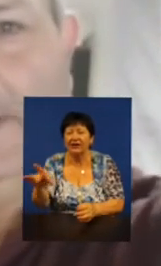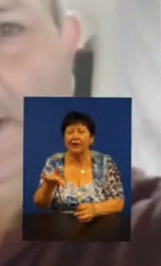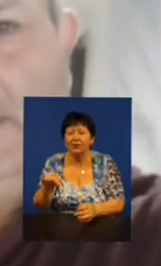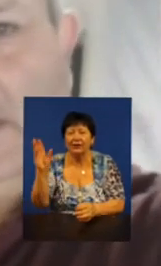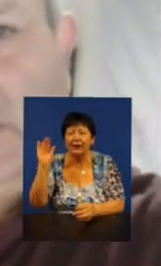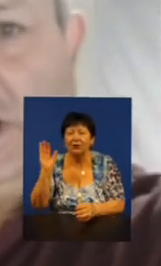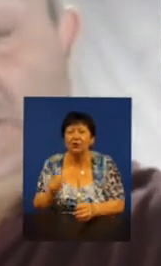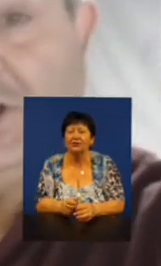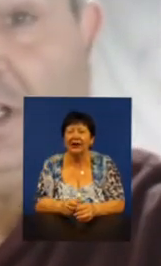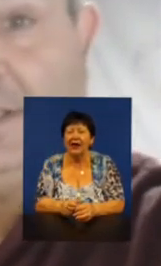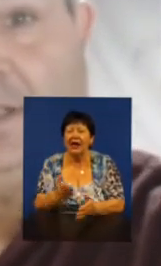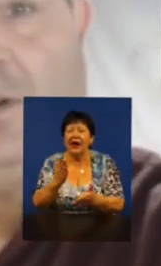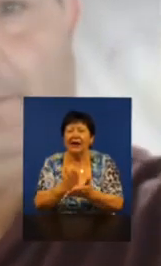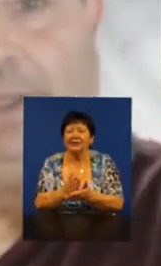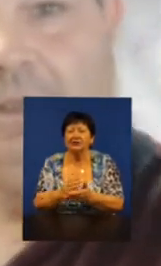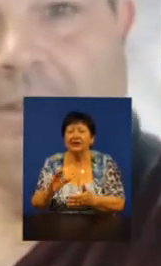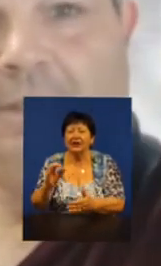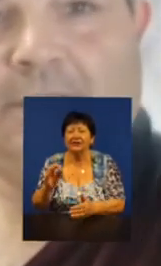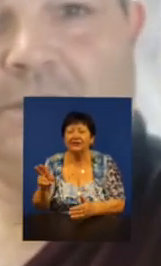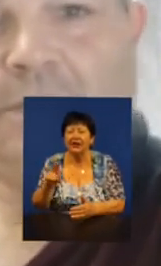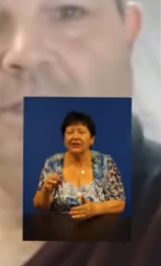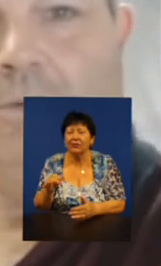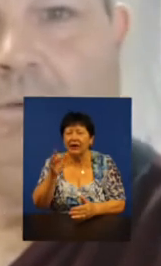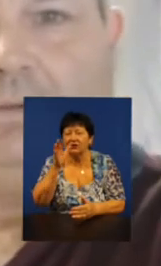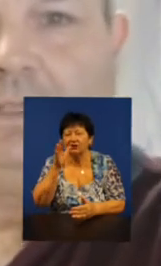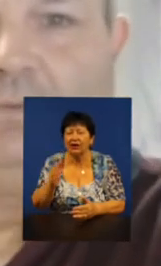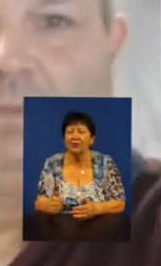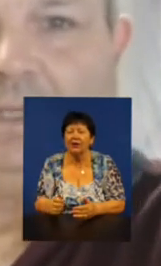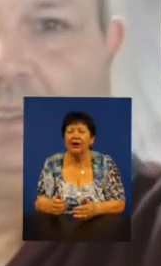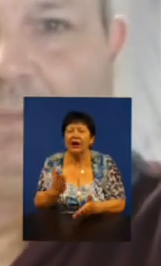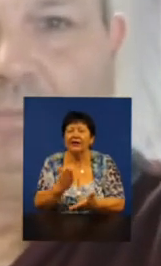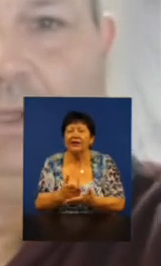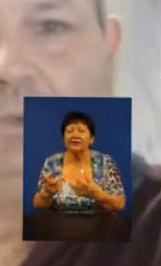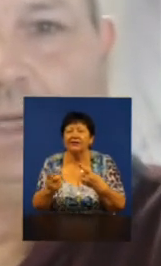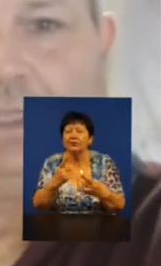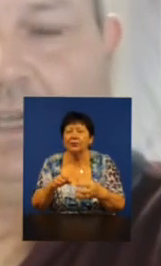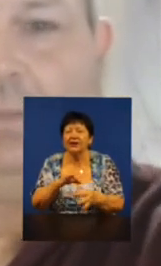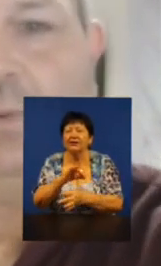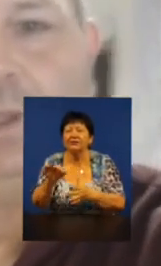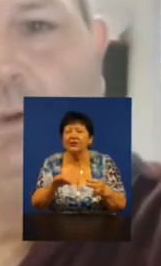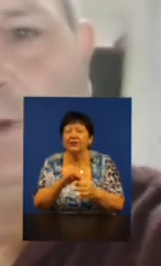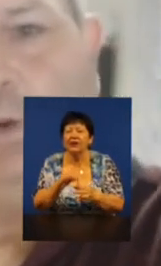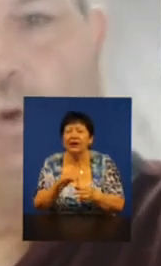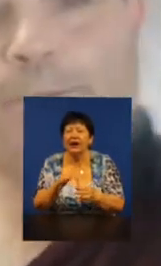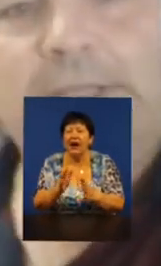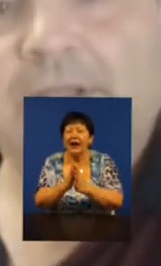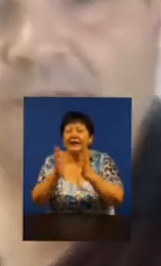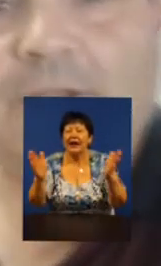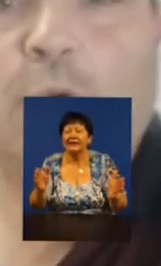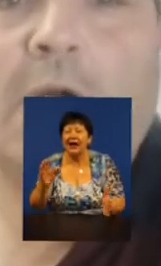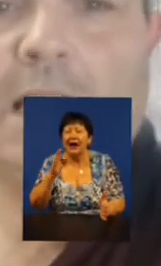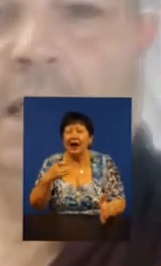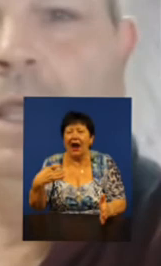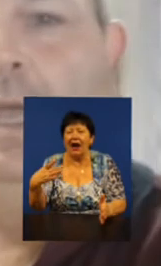Moldova. Aici, la sediul API, în Chișinău, este vorba despre proiectul Cartea Albă a proiectelor europene la